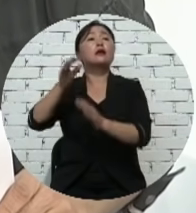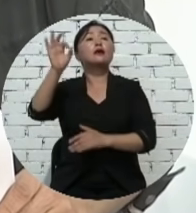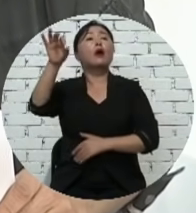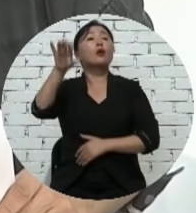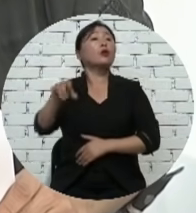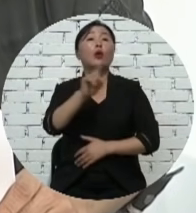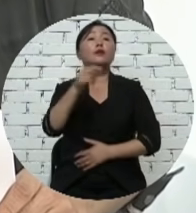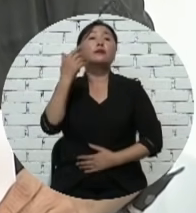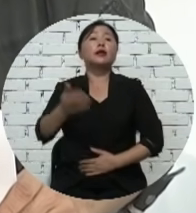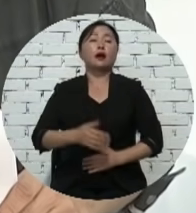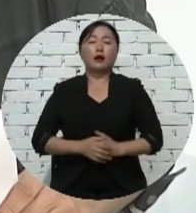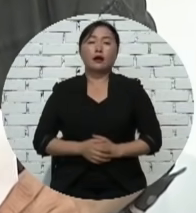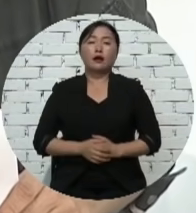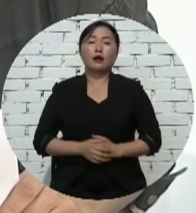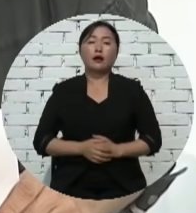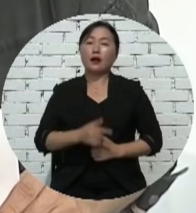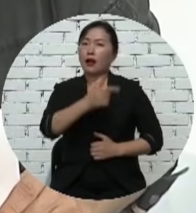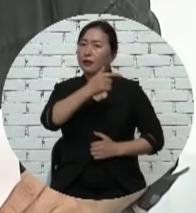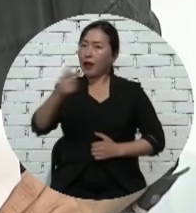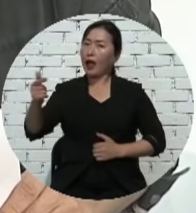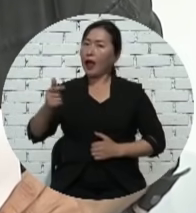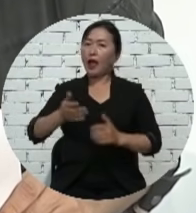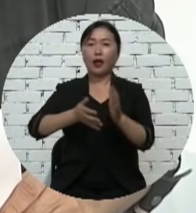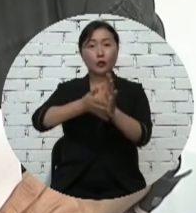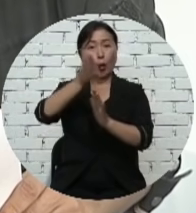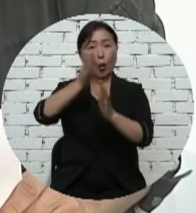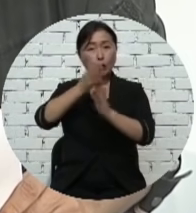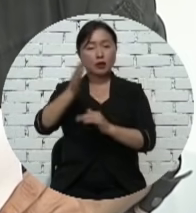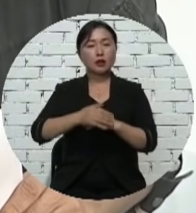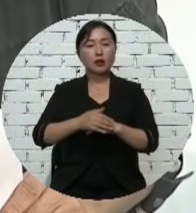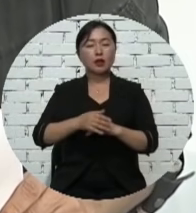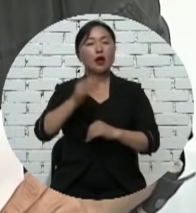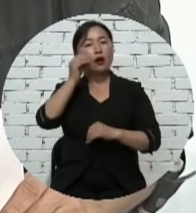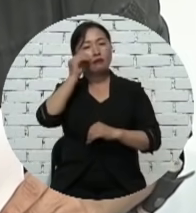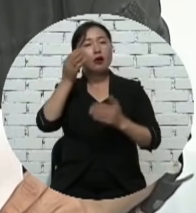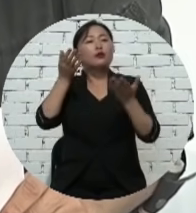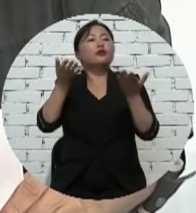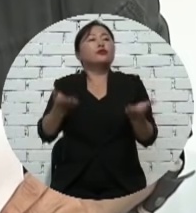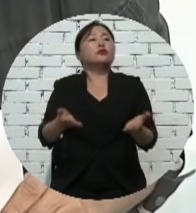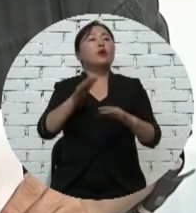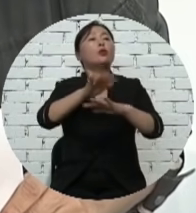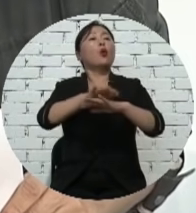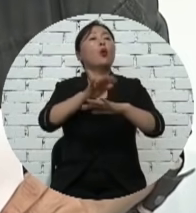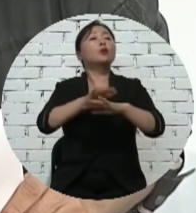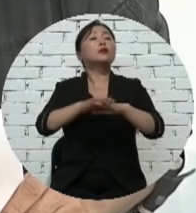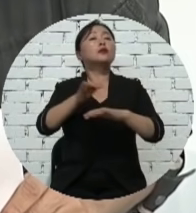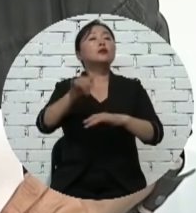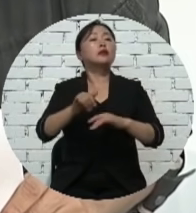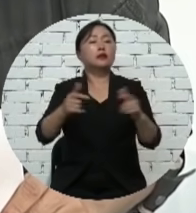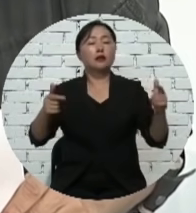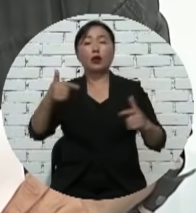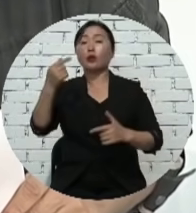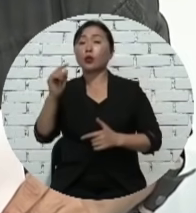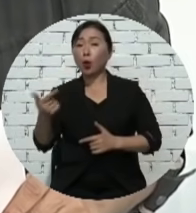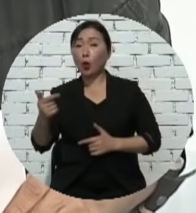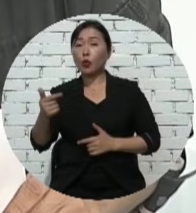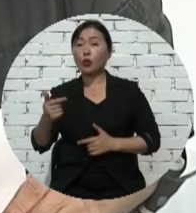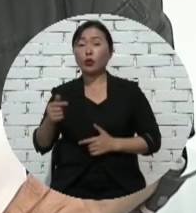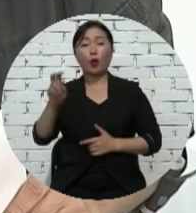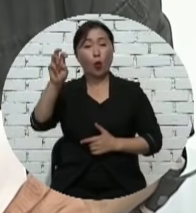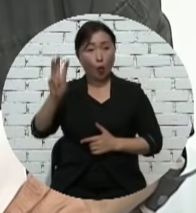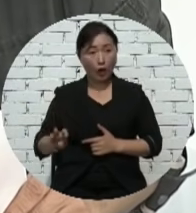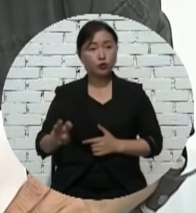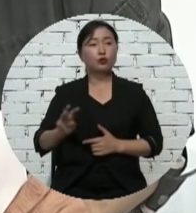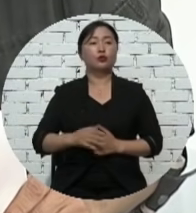열 곳이? 이것은 대도시 주변의 유휴 농지로 보시면 됩니다. 그러니까 예를 들어 논이죠, 논. 뭐 광주